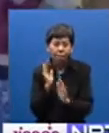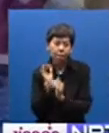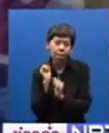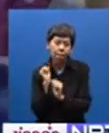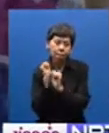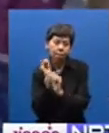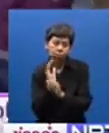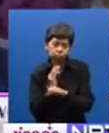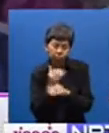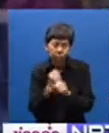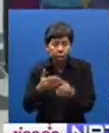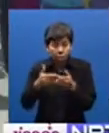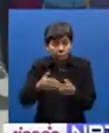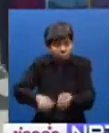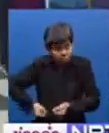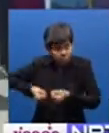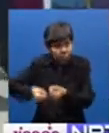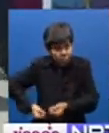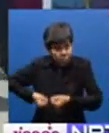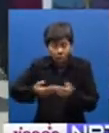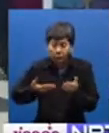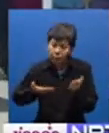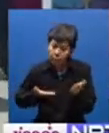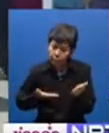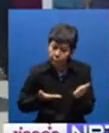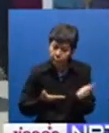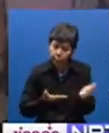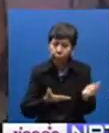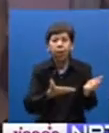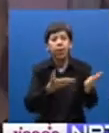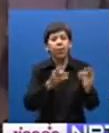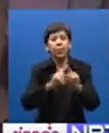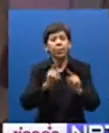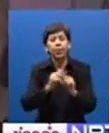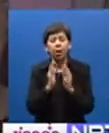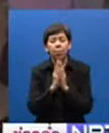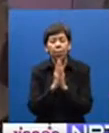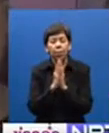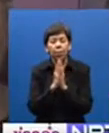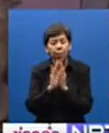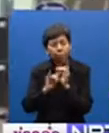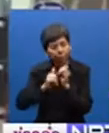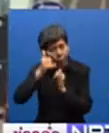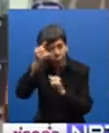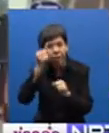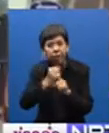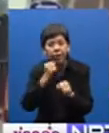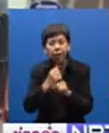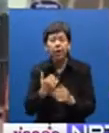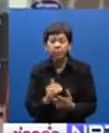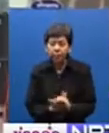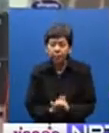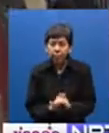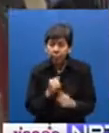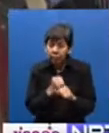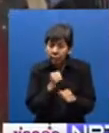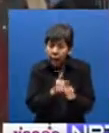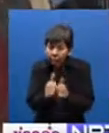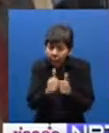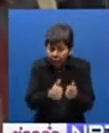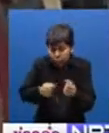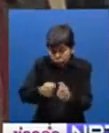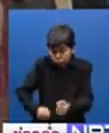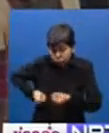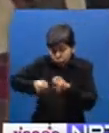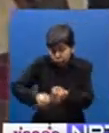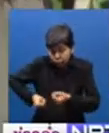การแข่งขันเรือยาวการไหลเรือไฟพิธีกรรมผาสาดลอยเคราะห์การแข่งขันฟุตบอลเชียงคานครับการแข่งขันเรือย